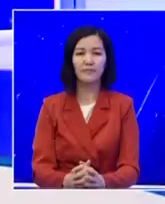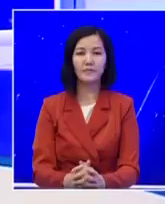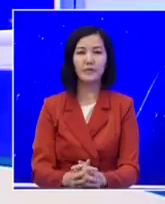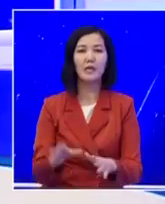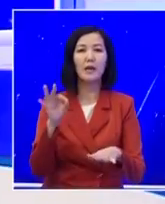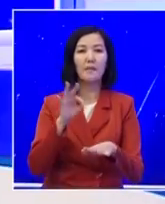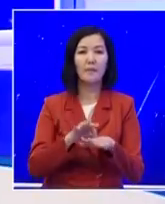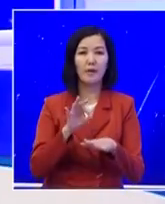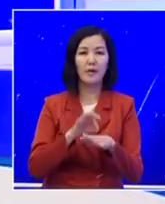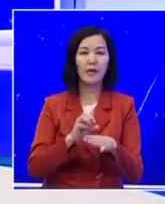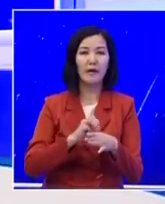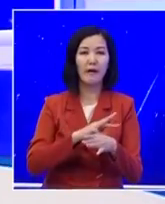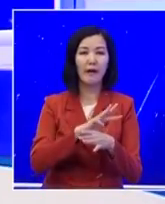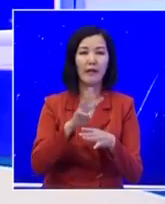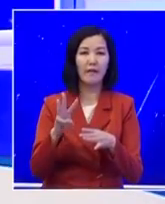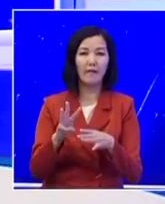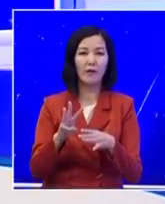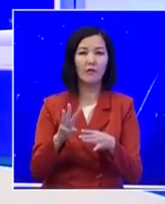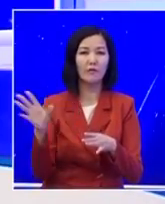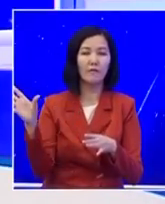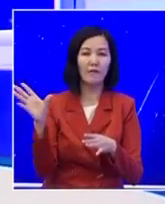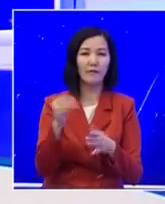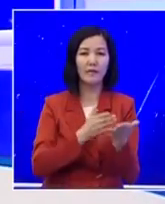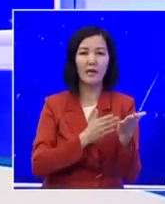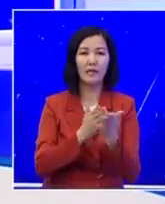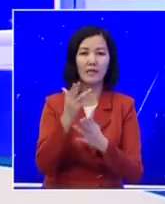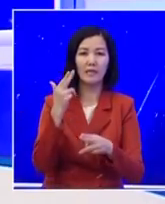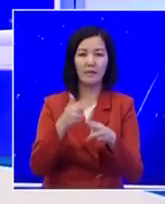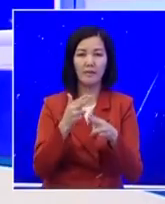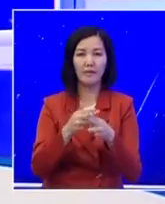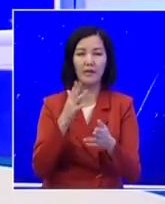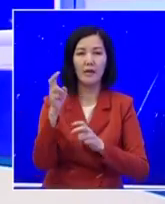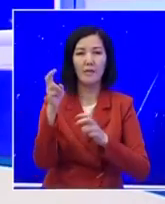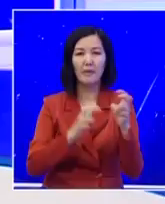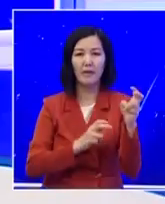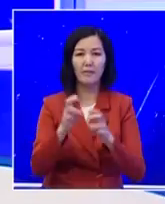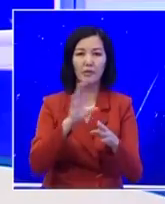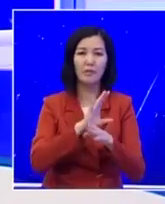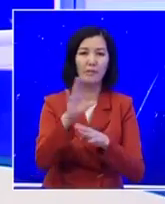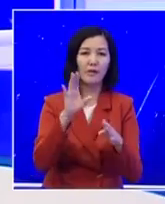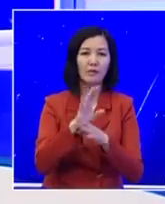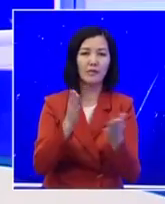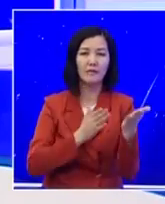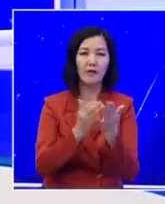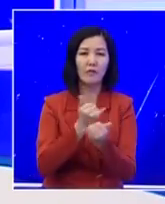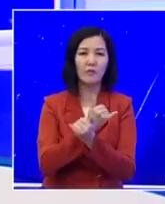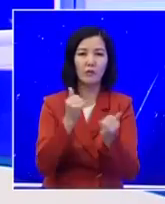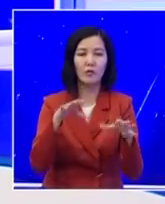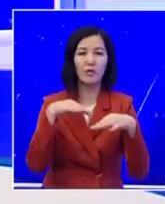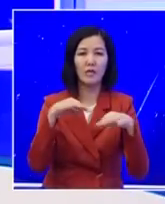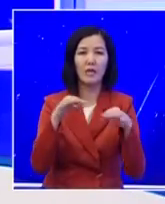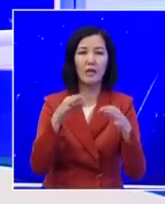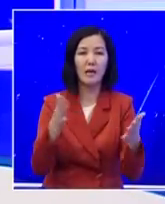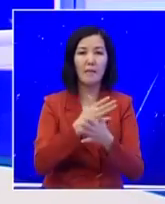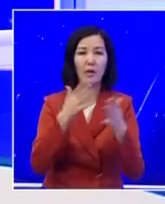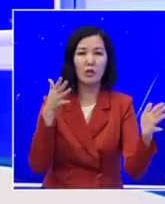Что посеешь? Пандемия коронавируса сказалась на всех отраслях. Промышленность и производство, сфера услуг и транспорта понесли